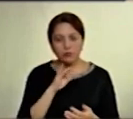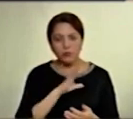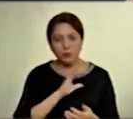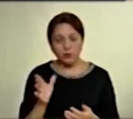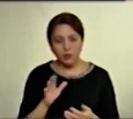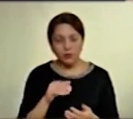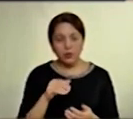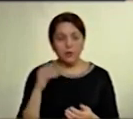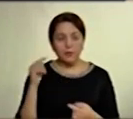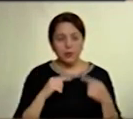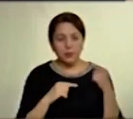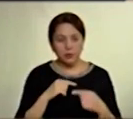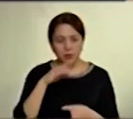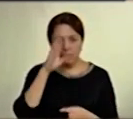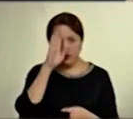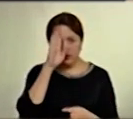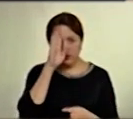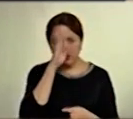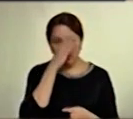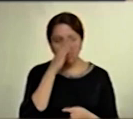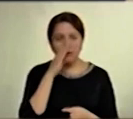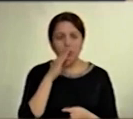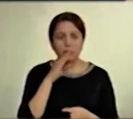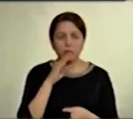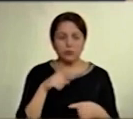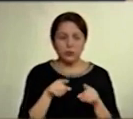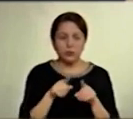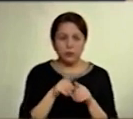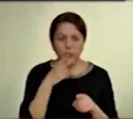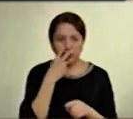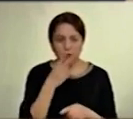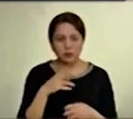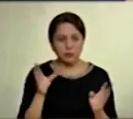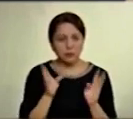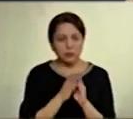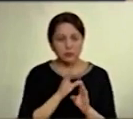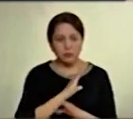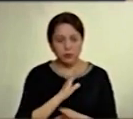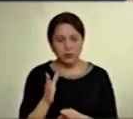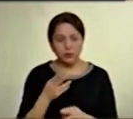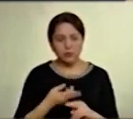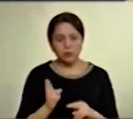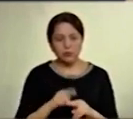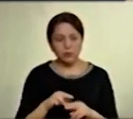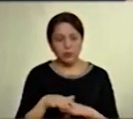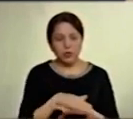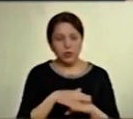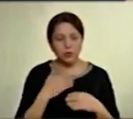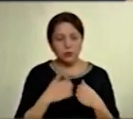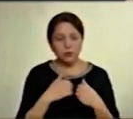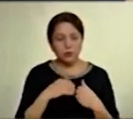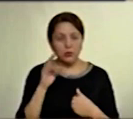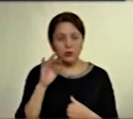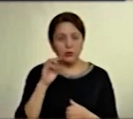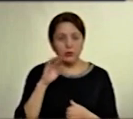nafrat ko'zi bilan qarashi va birlasha olmasligi natijasida hattoki xalq orasida notiqlar ham